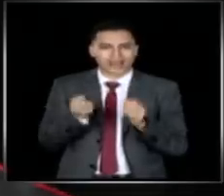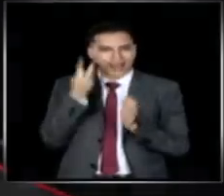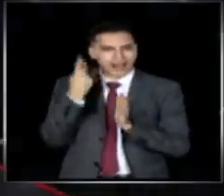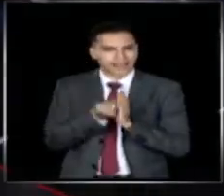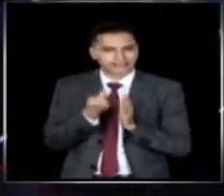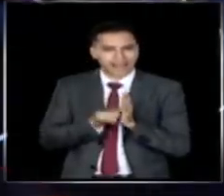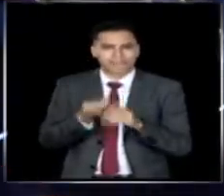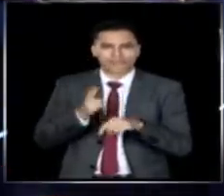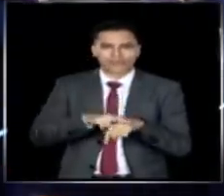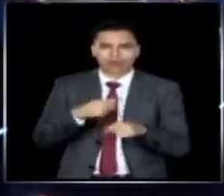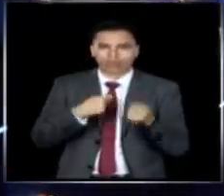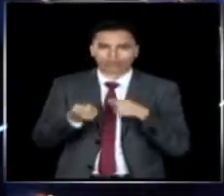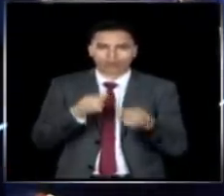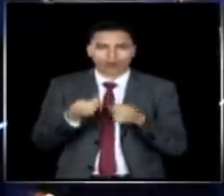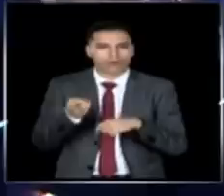والحقوق.